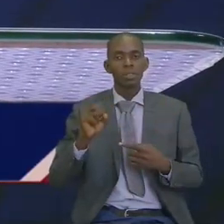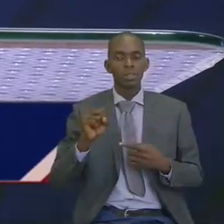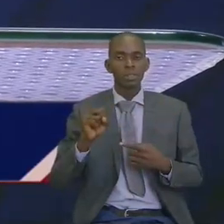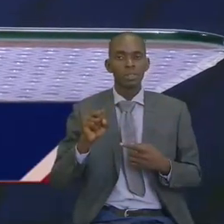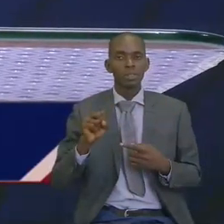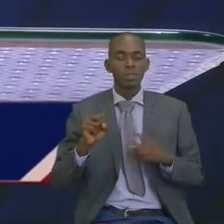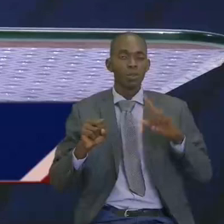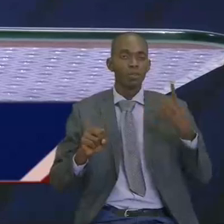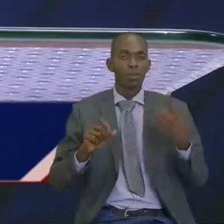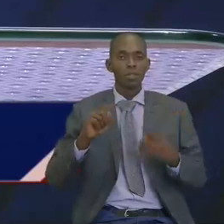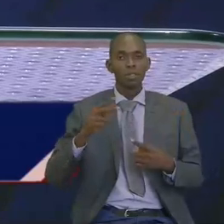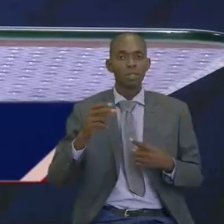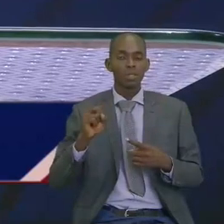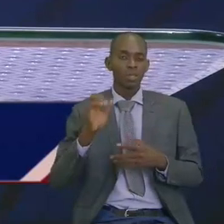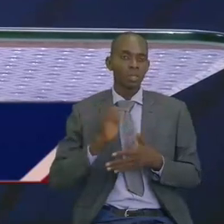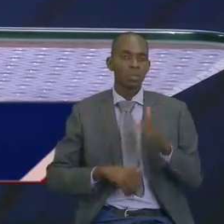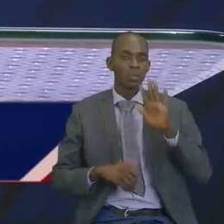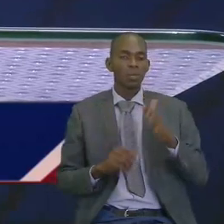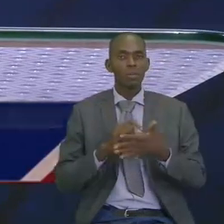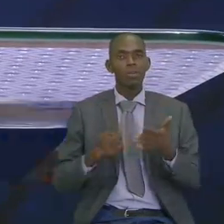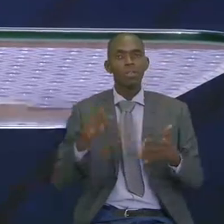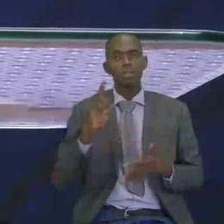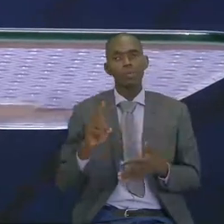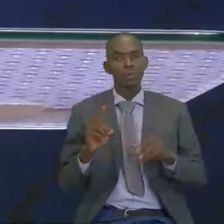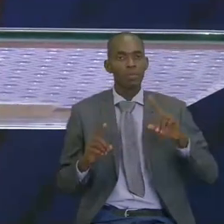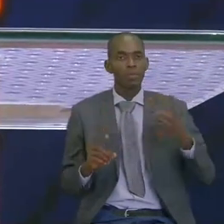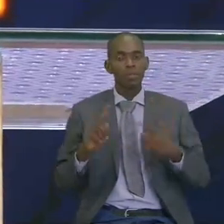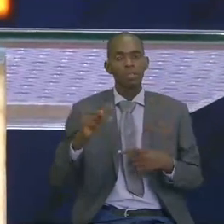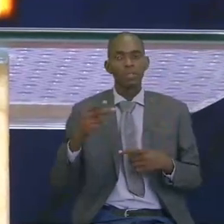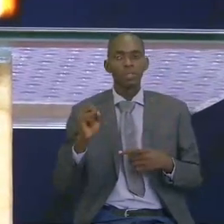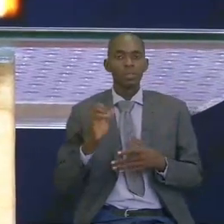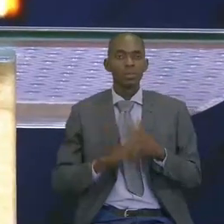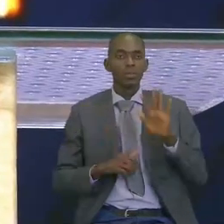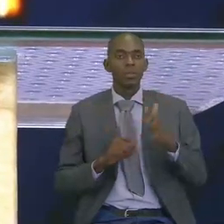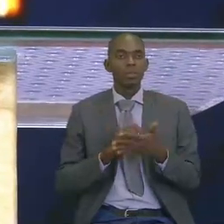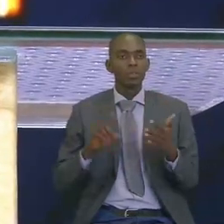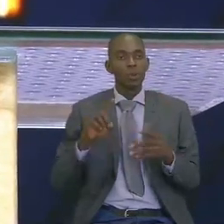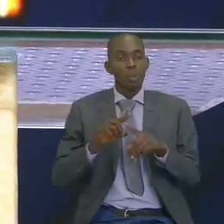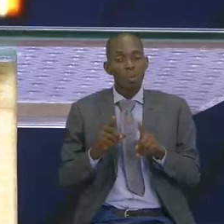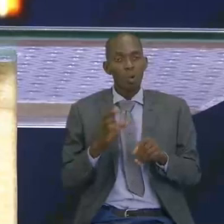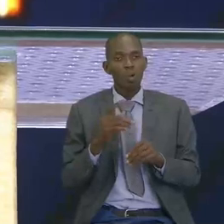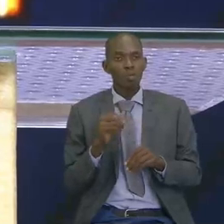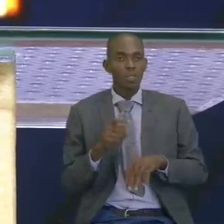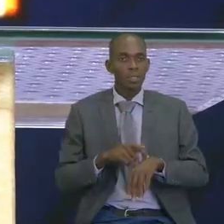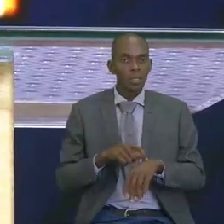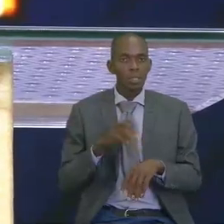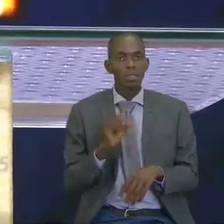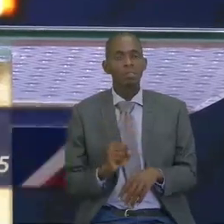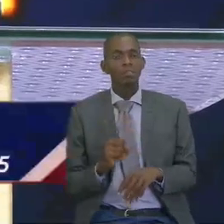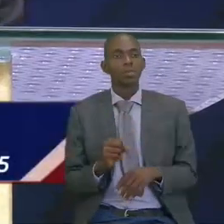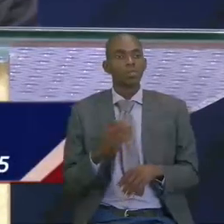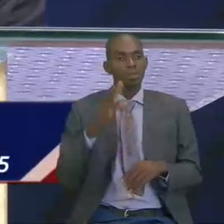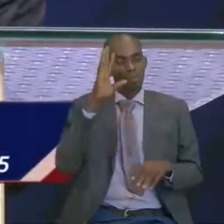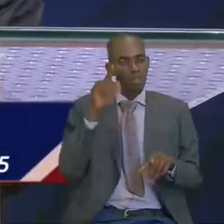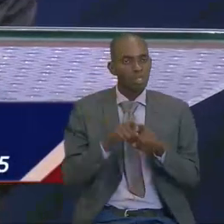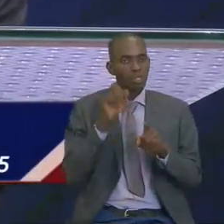Thessaloniciens chapitre 5 verset 1. 1 Thessaloniciens chapitre 5 verset